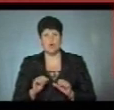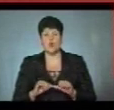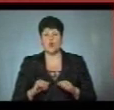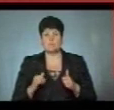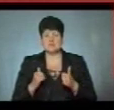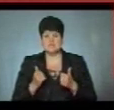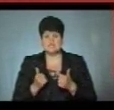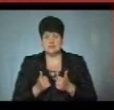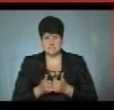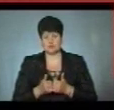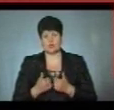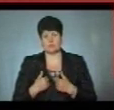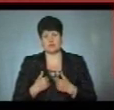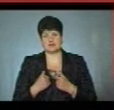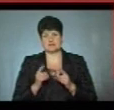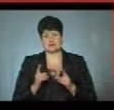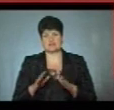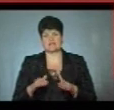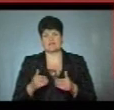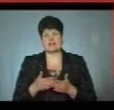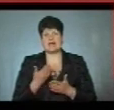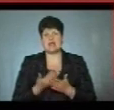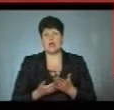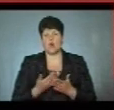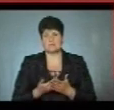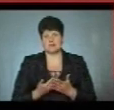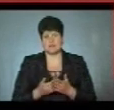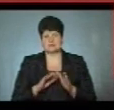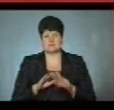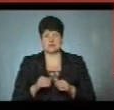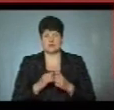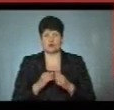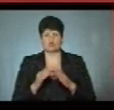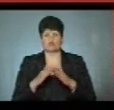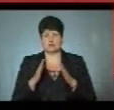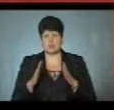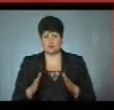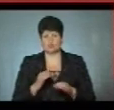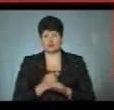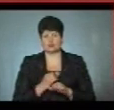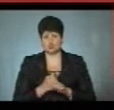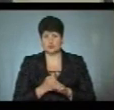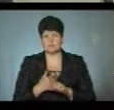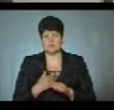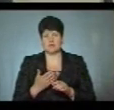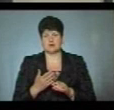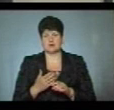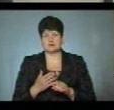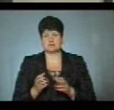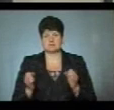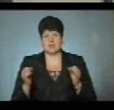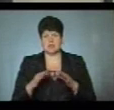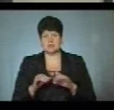комісійно, певних закладів? Комісійно ми тільки давали рекомендації. Після кожного табору, роботи табору, ми